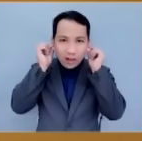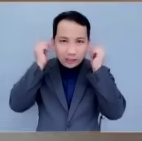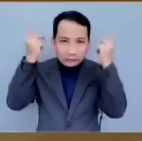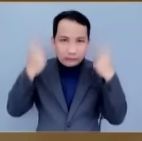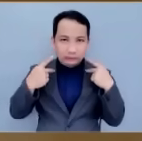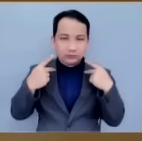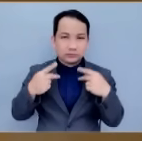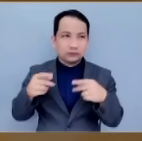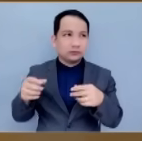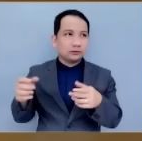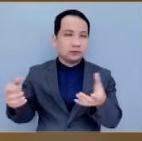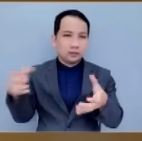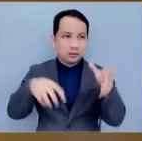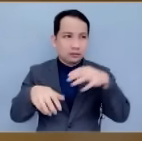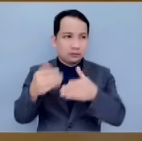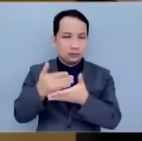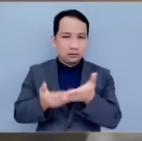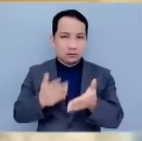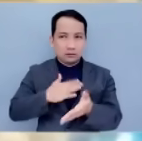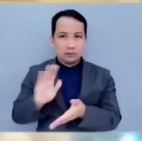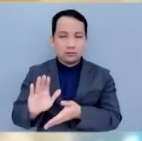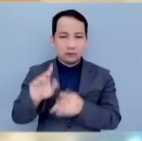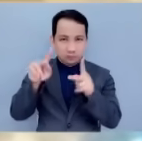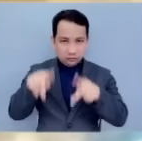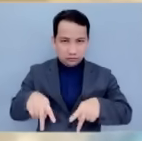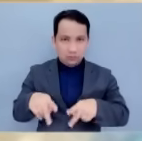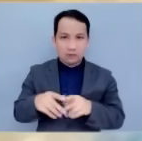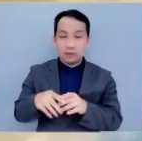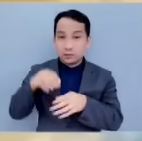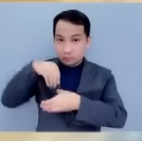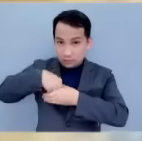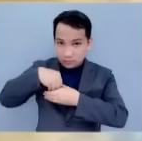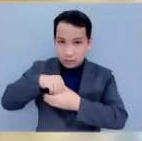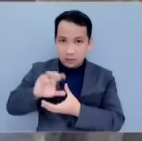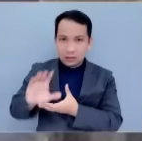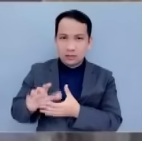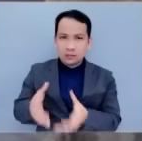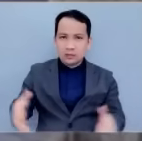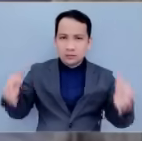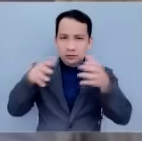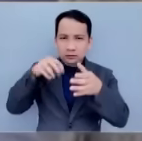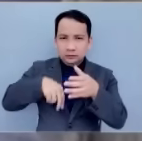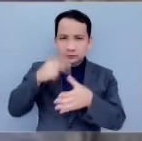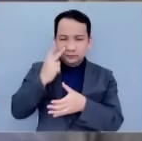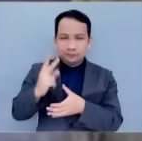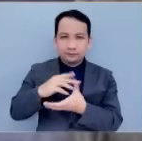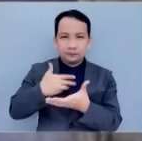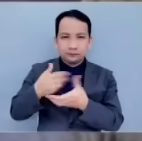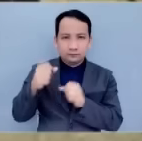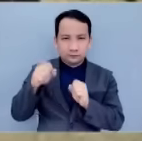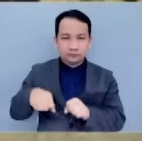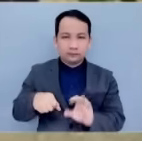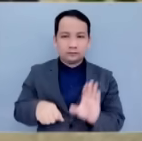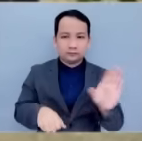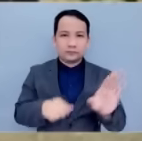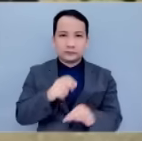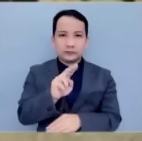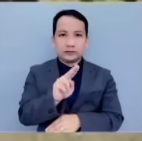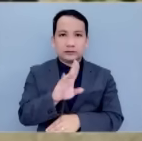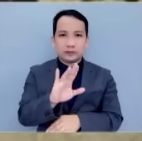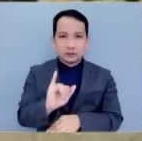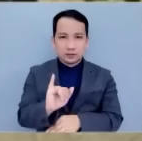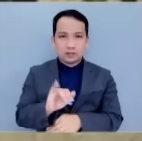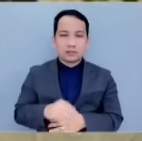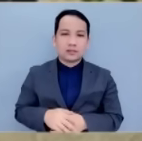mga pirapirasong bahagi ng katawan ng tao na nakasilid sa isang sako ng matagpuan sa labas ng tanggapan ng National Bureau